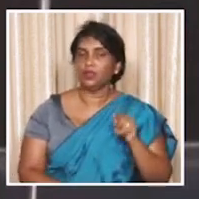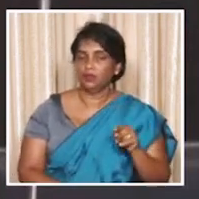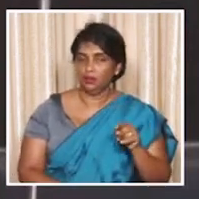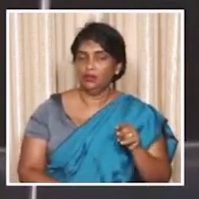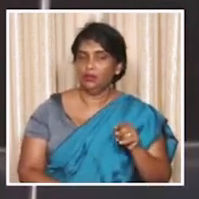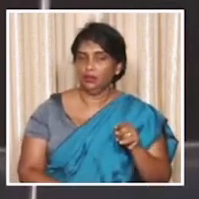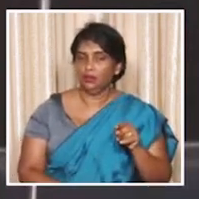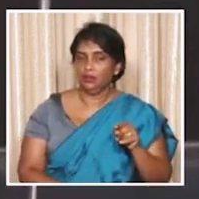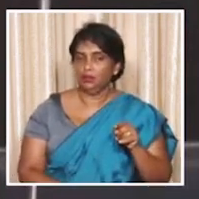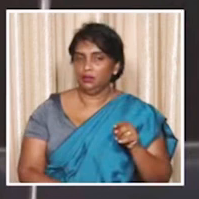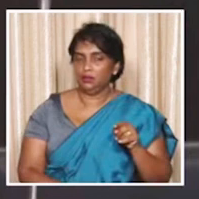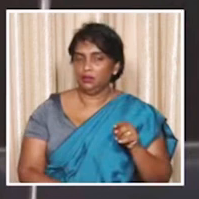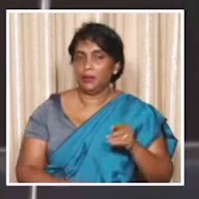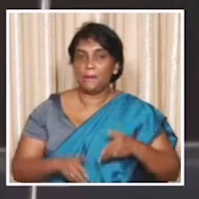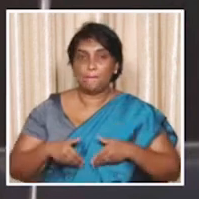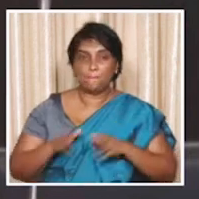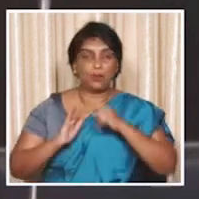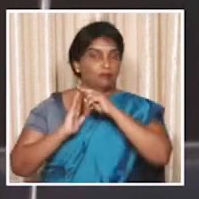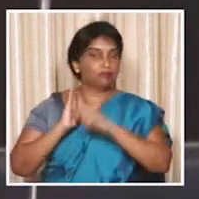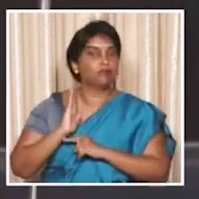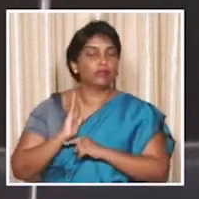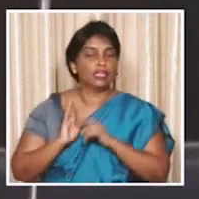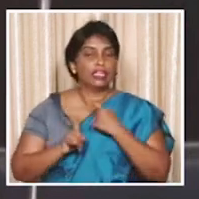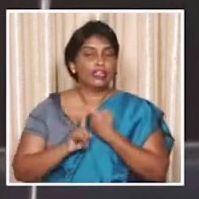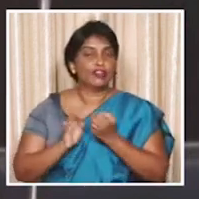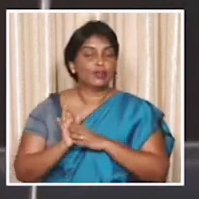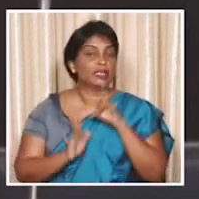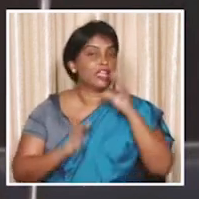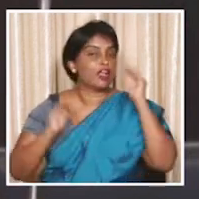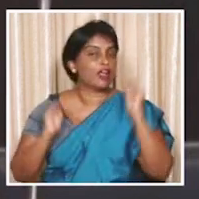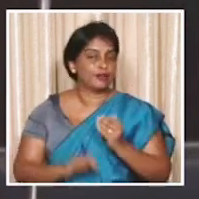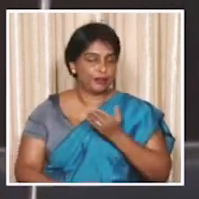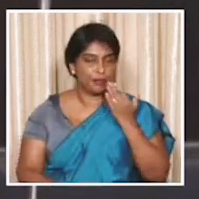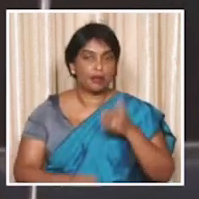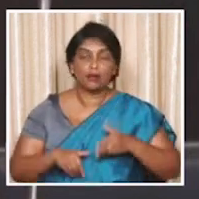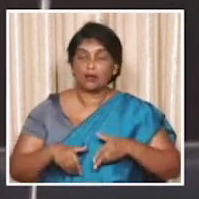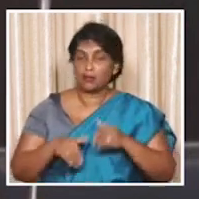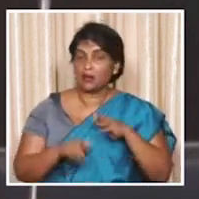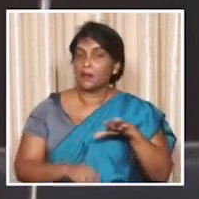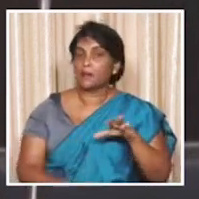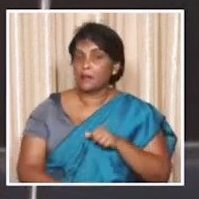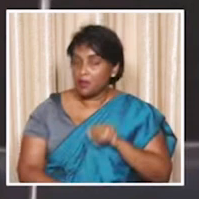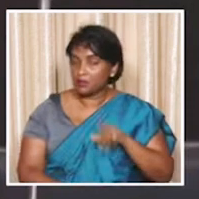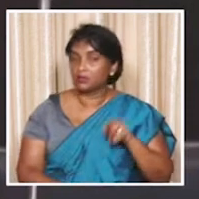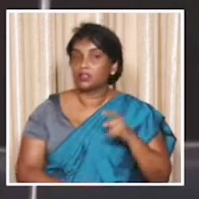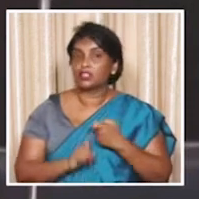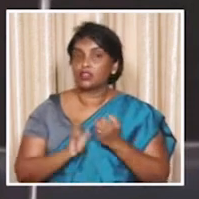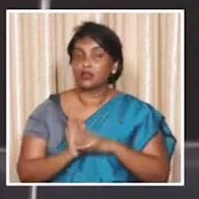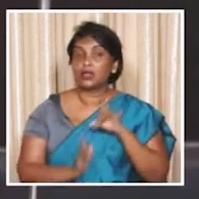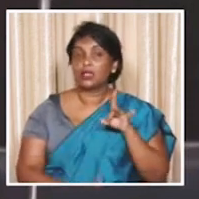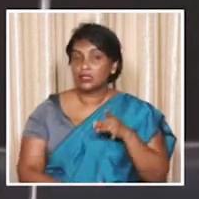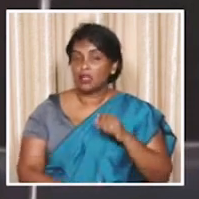மிச்சப்படுத்துவது என்பது எவ்வளவு பொருளாதார மேம்பாடு அதனால் இருக்கின்றது என்பதை நீங்கள் அறிந்து கொள்வீர்கள் அந்த பாதையை நாங்கள்